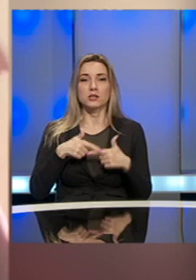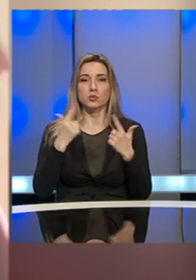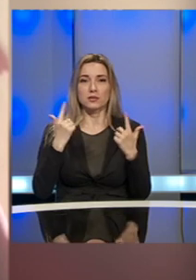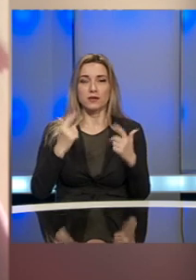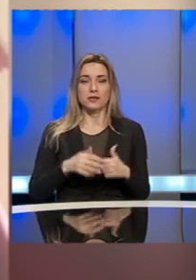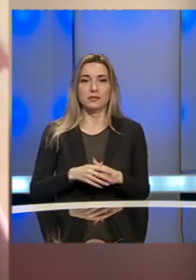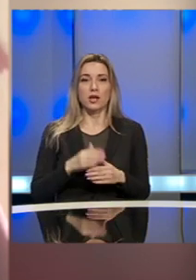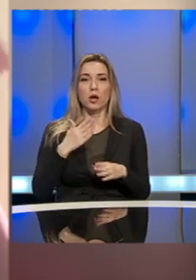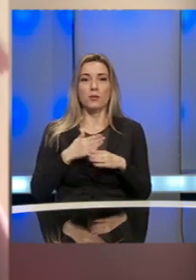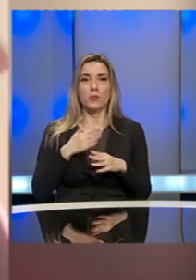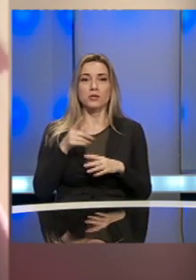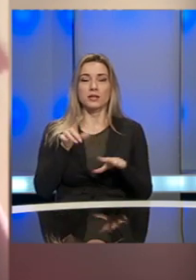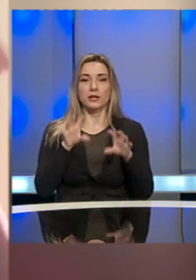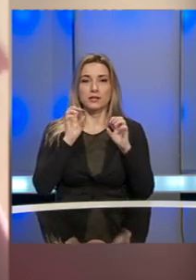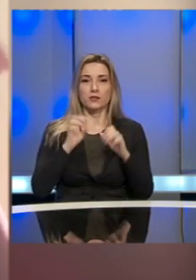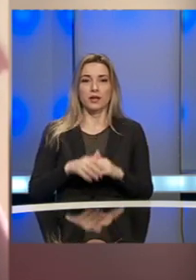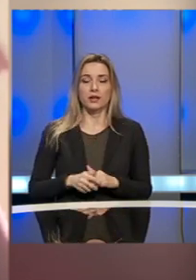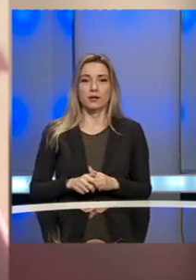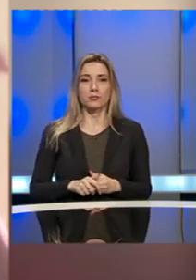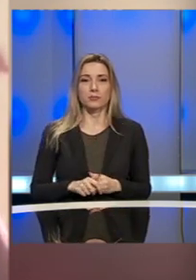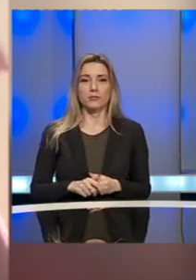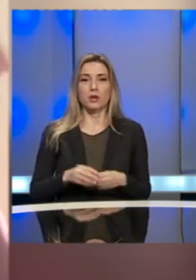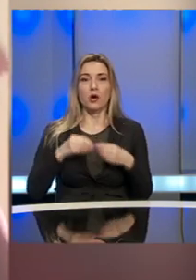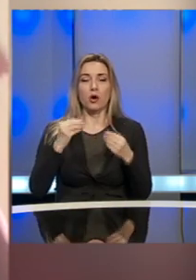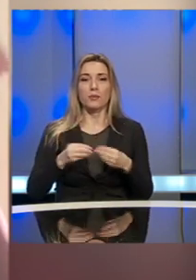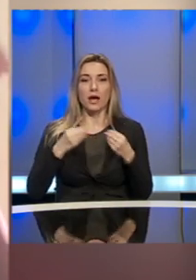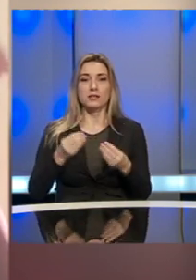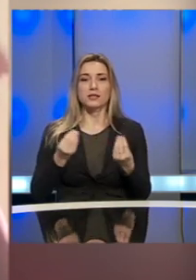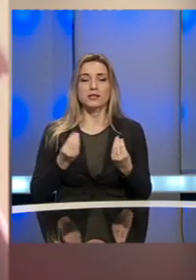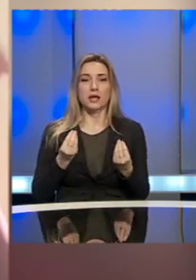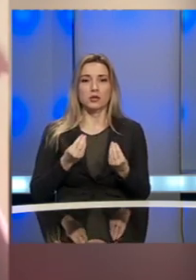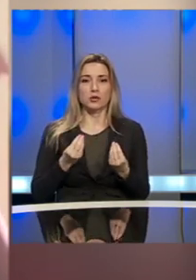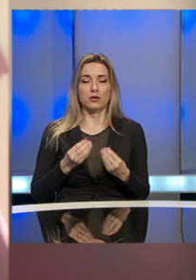svjesni, pomozite im da shvate. Objasnite im zašto je